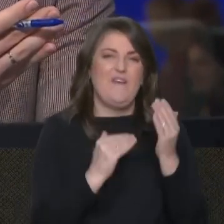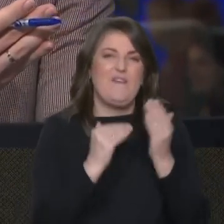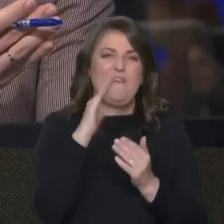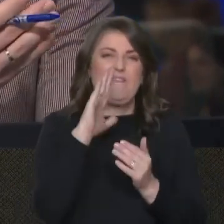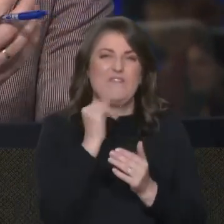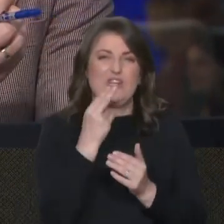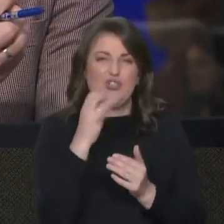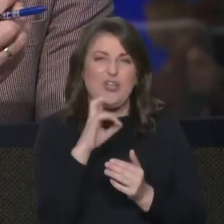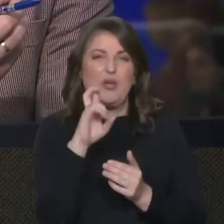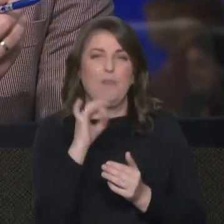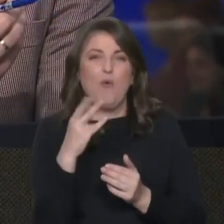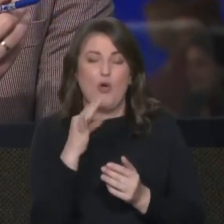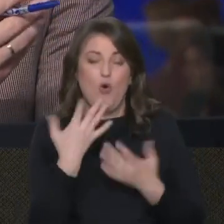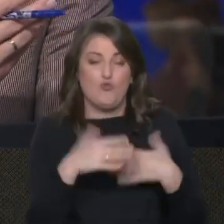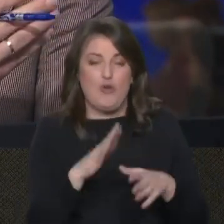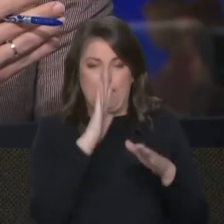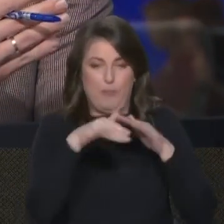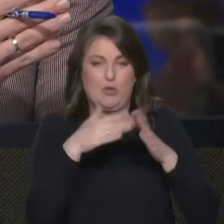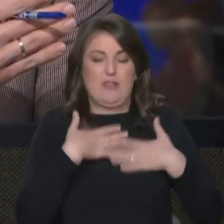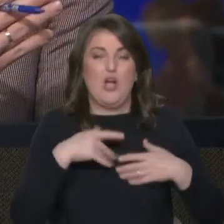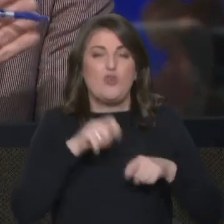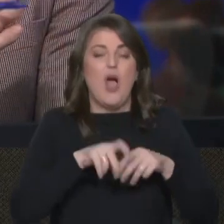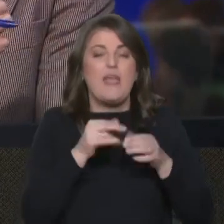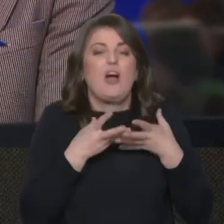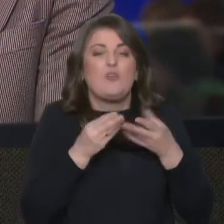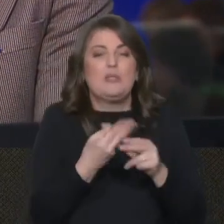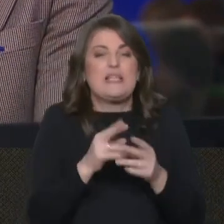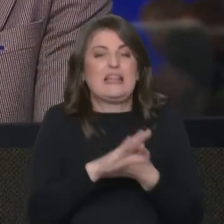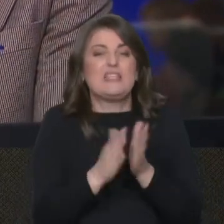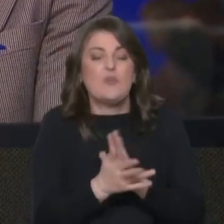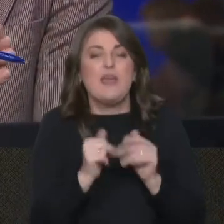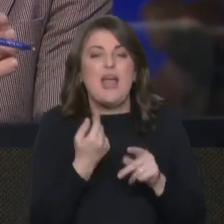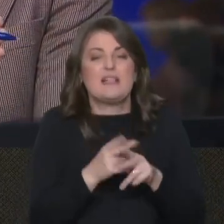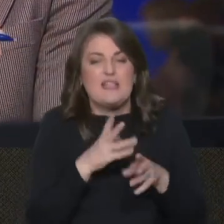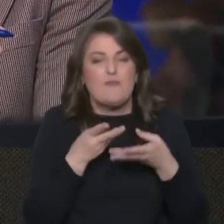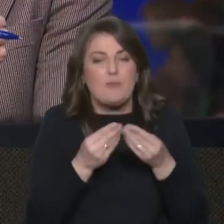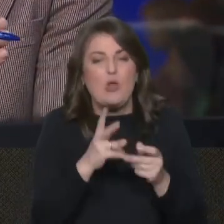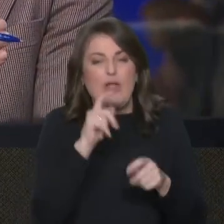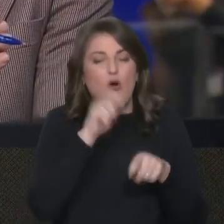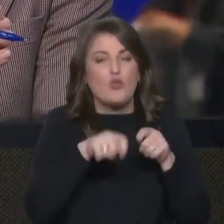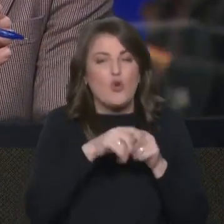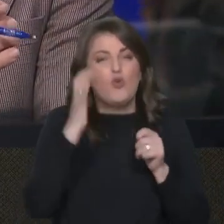під наш контроль, а от як це вплинуло на ситуацію, як це вплинуло на контроль